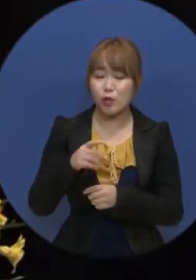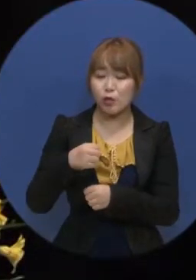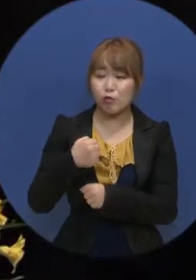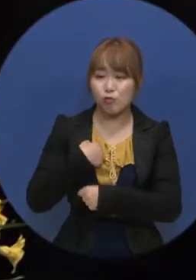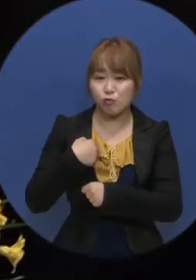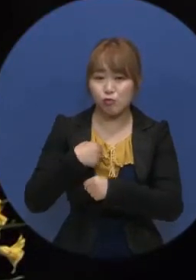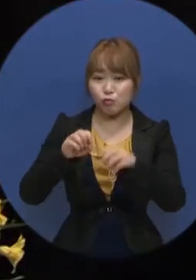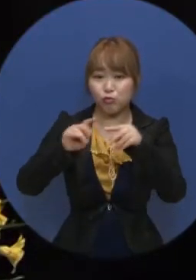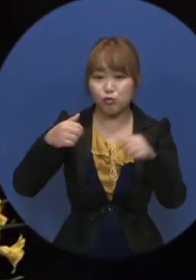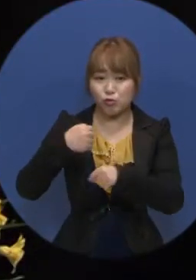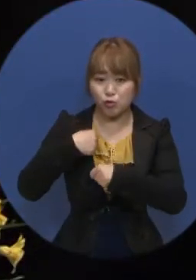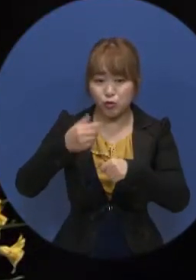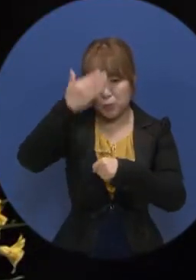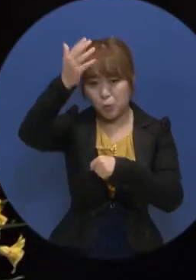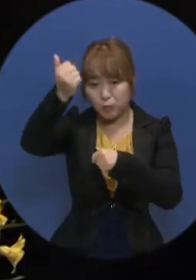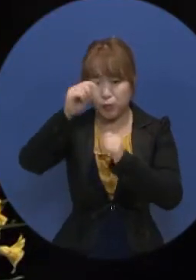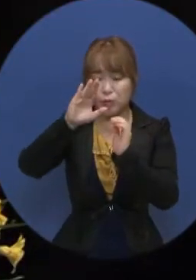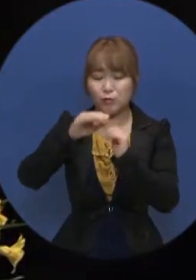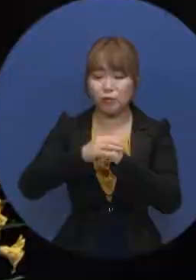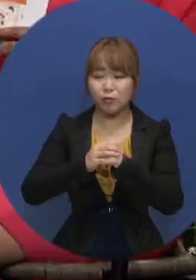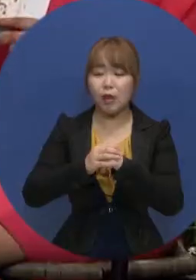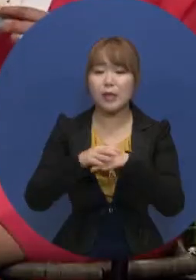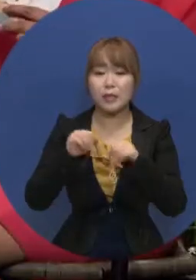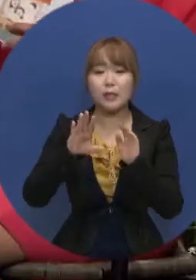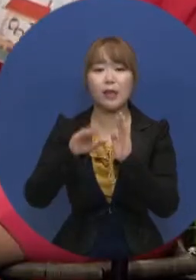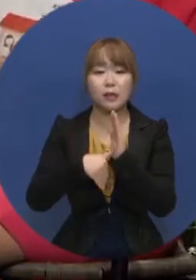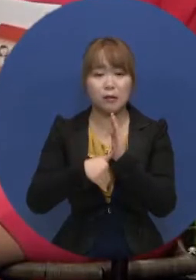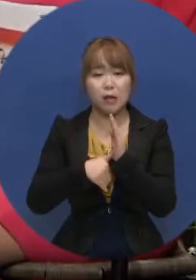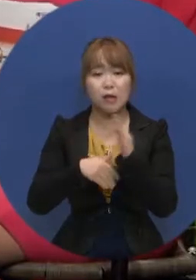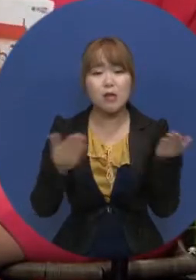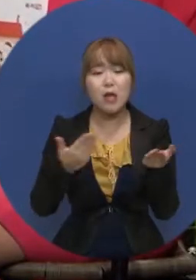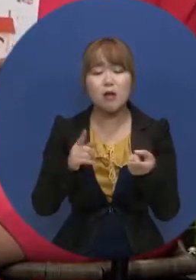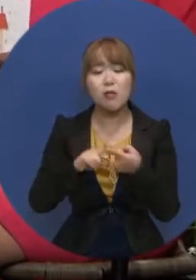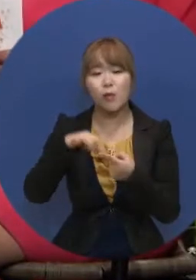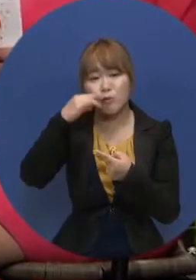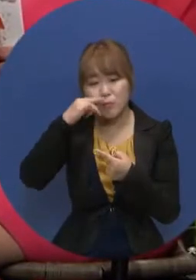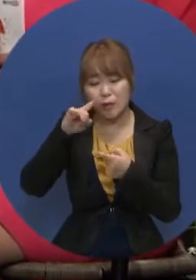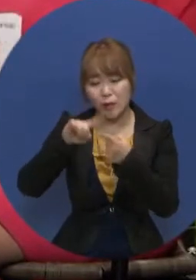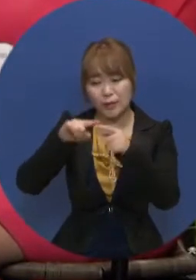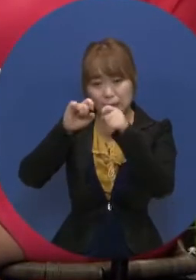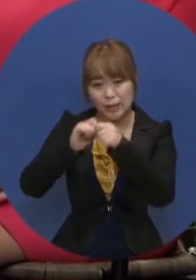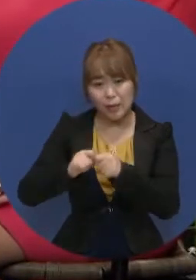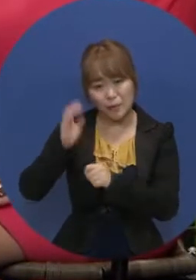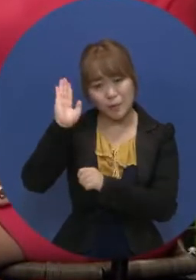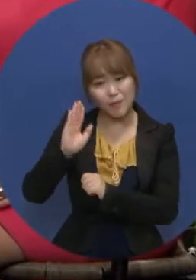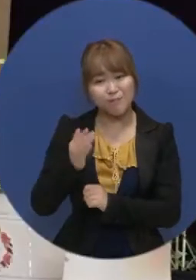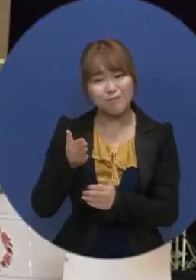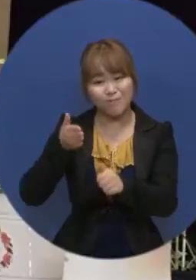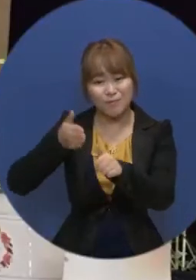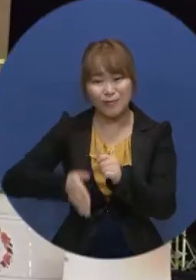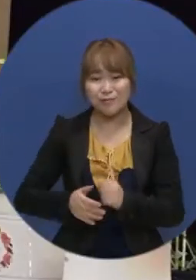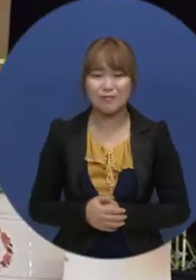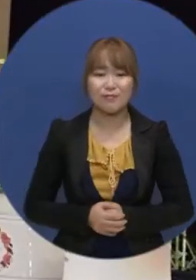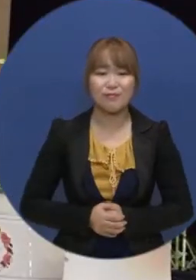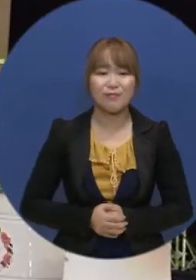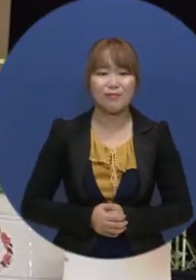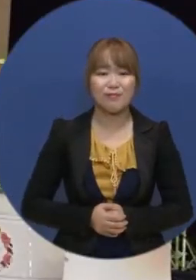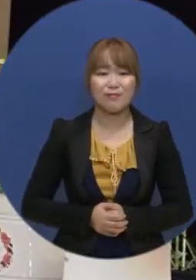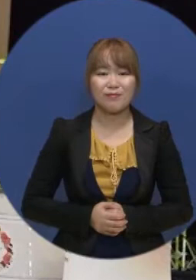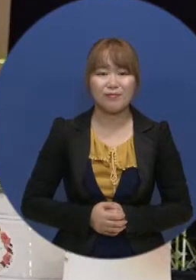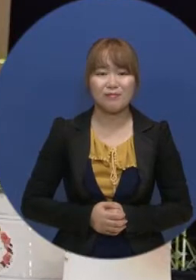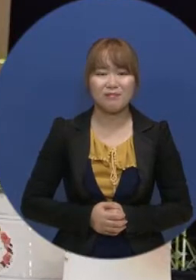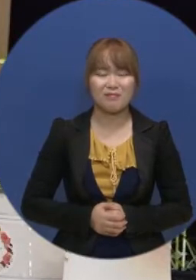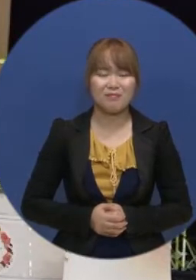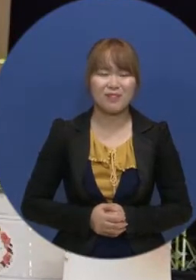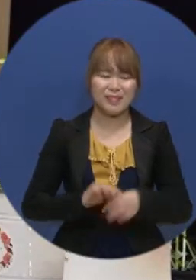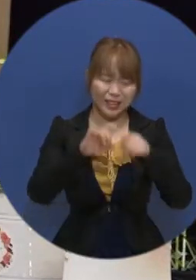시절에 하셨던 일이 너무 궁금한데요. 그때 하셨던 일을 좀 자세하게 얘기 좀 해주시면 안 될까요? 네, 자세하게 네.